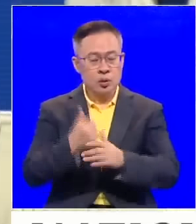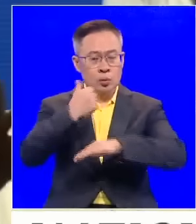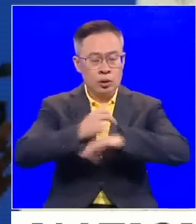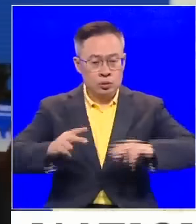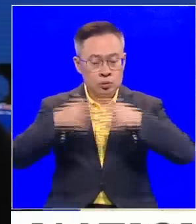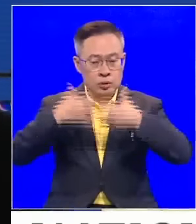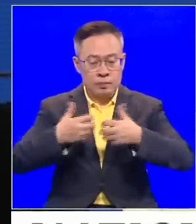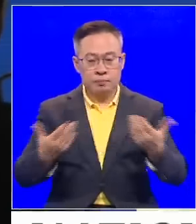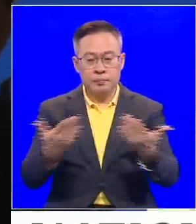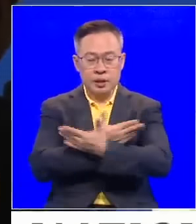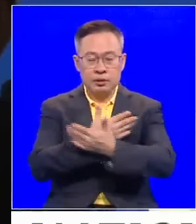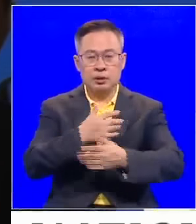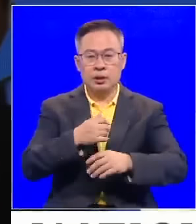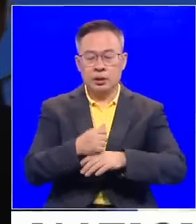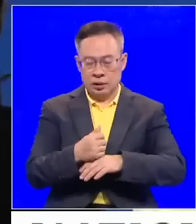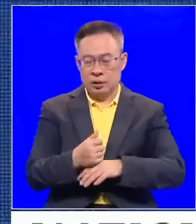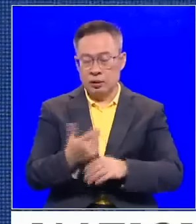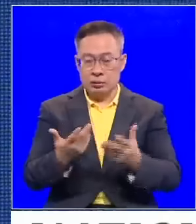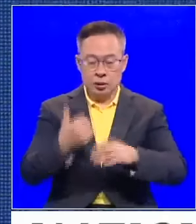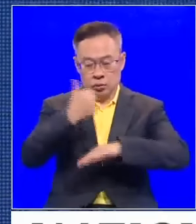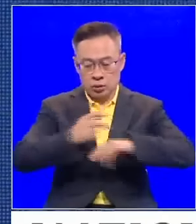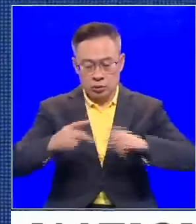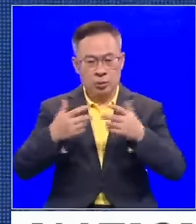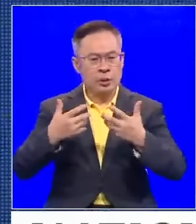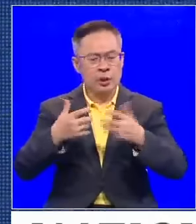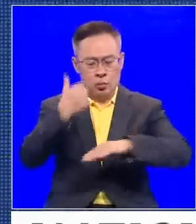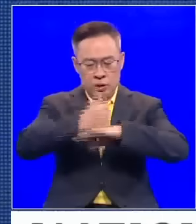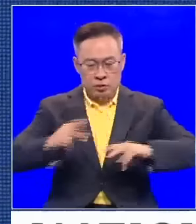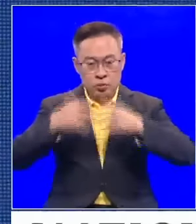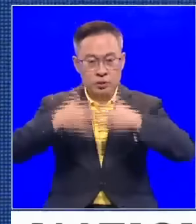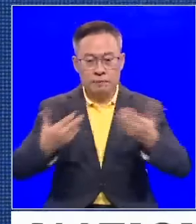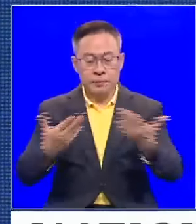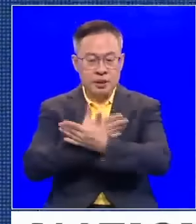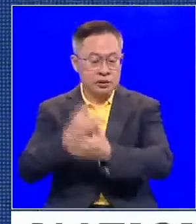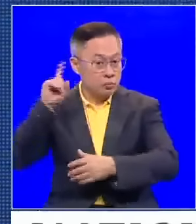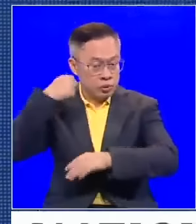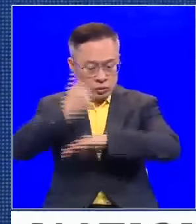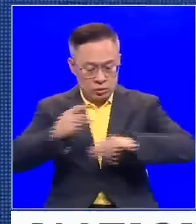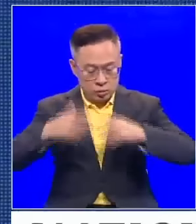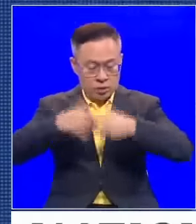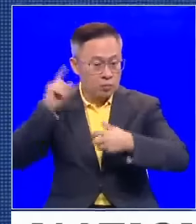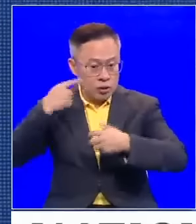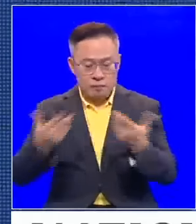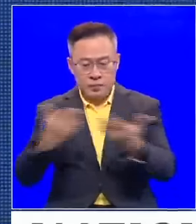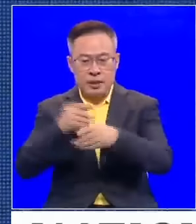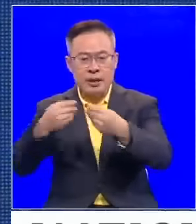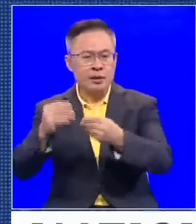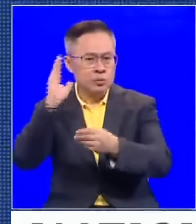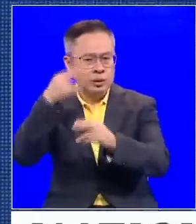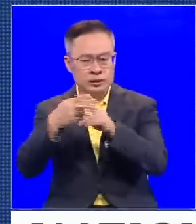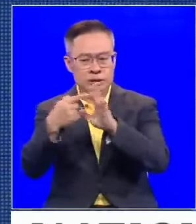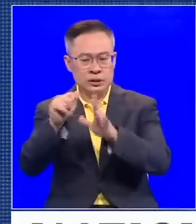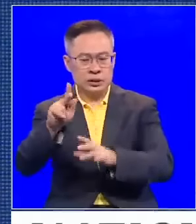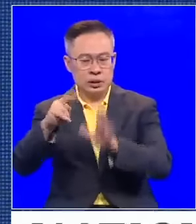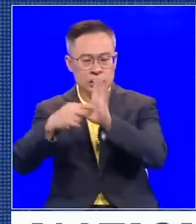เป็นรายชื่อรัฐมนตรีในครม.นะก็ต้องรอดูว่าเอ๊ะสรุปแล้วจะยังไงนะคะเพราะว่าอย่างที่ผู้สื่อข่าวรายงานม